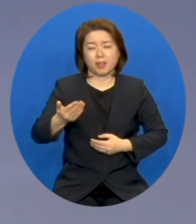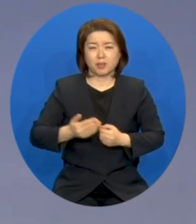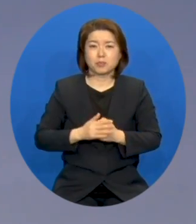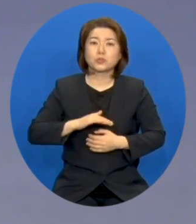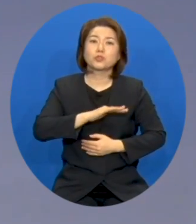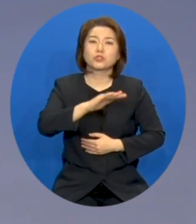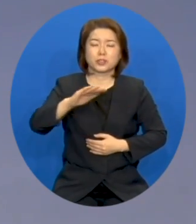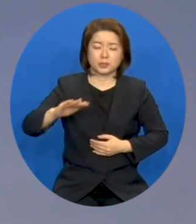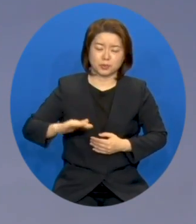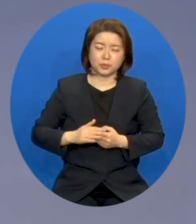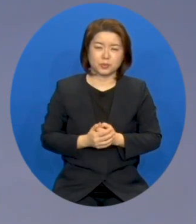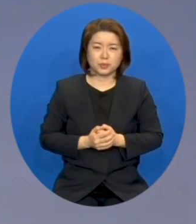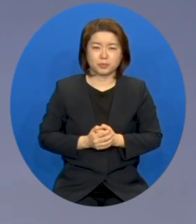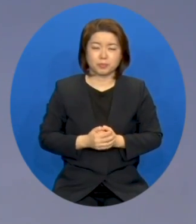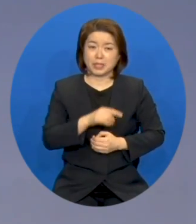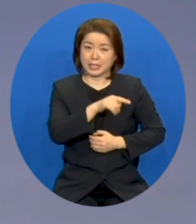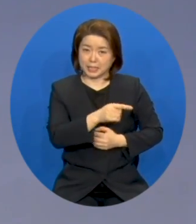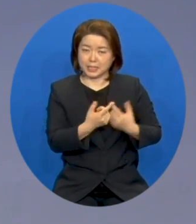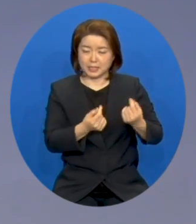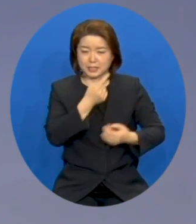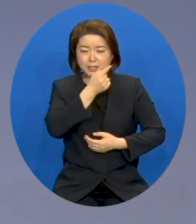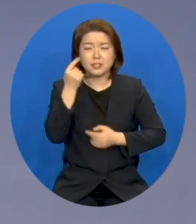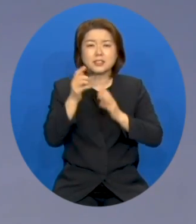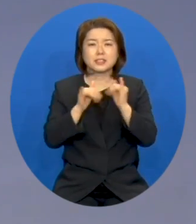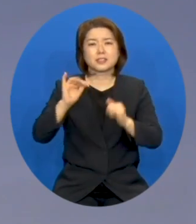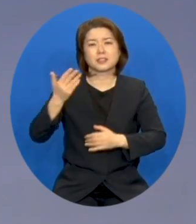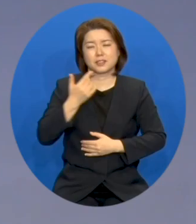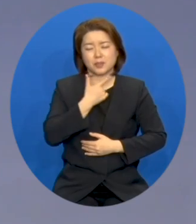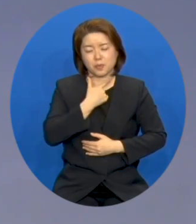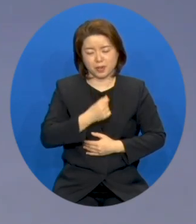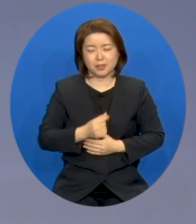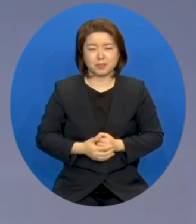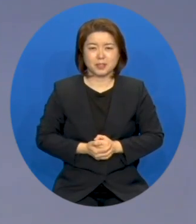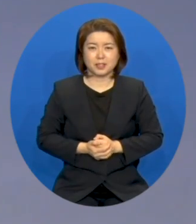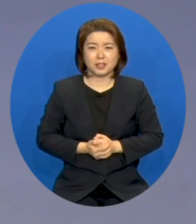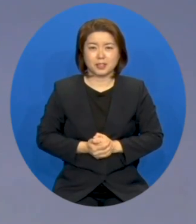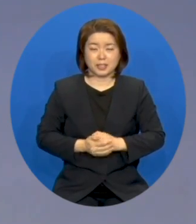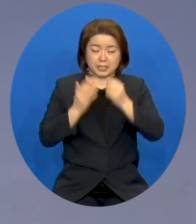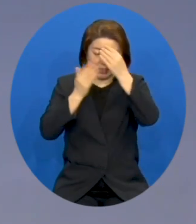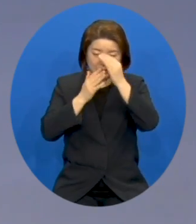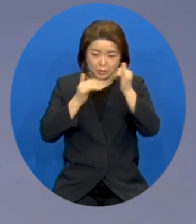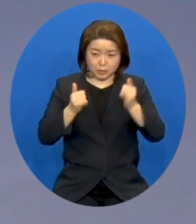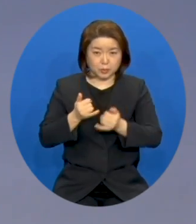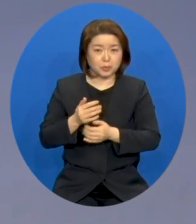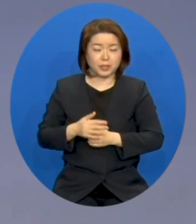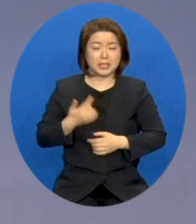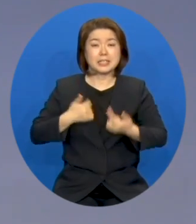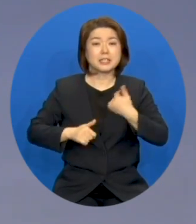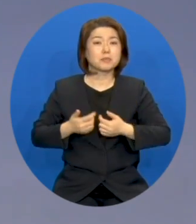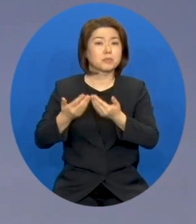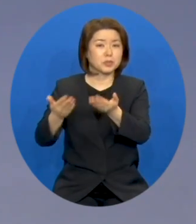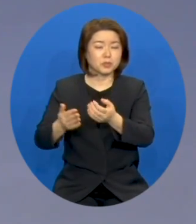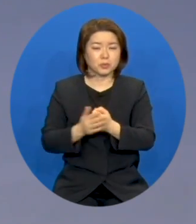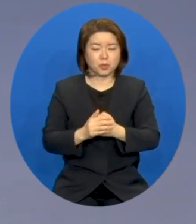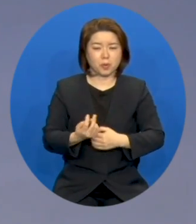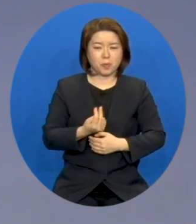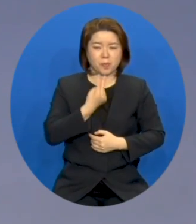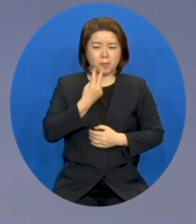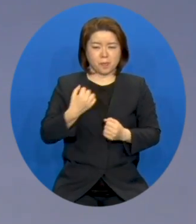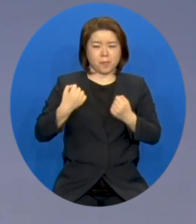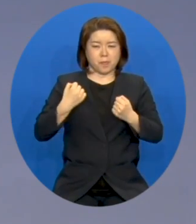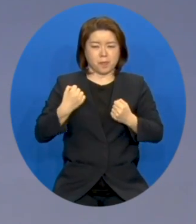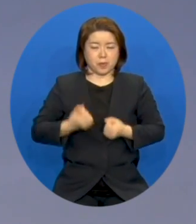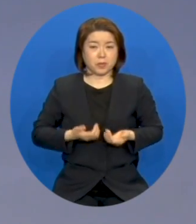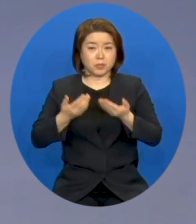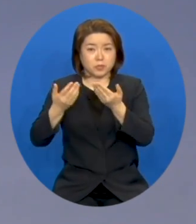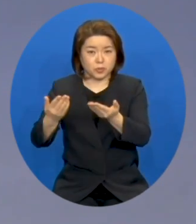우리도 이런 증인이 되기를 원합니다. 성도들에게 기쁨이 되고 생기를 불러 넣어